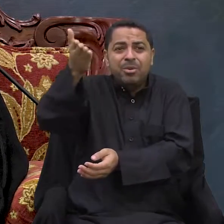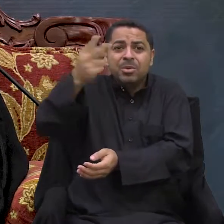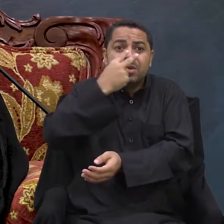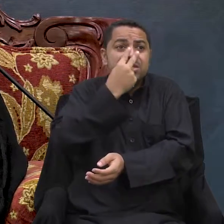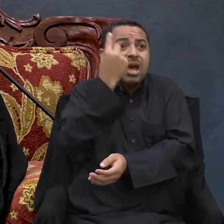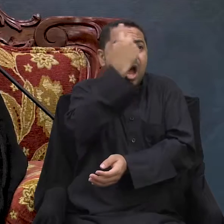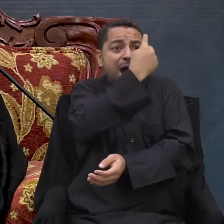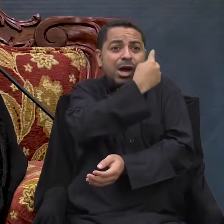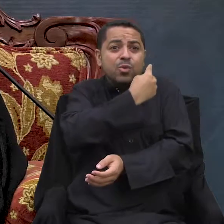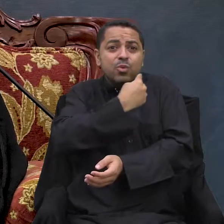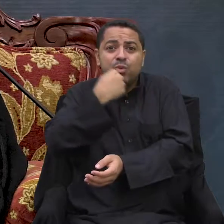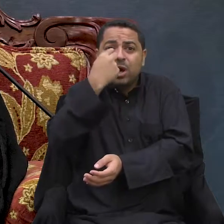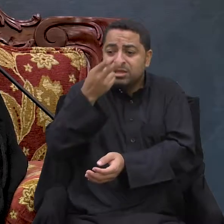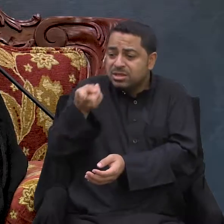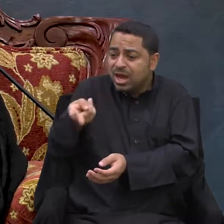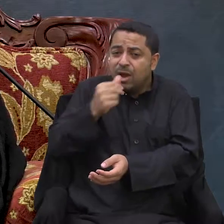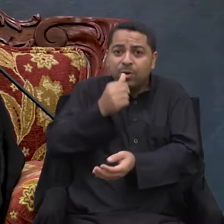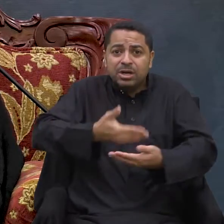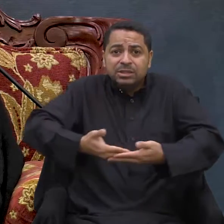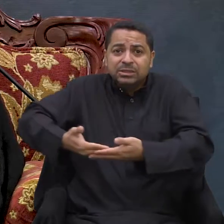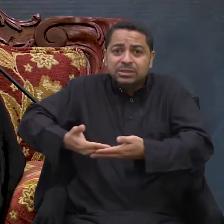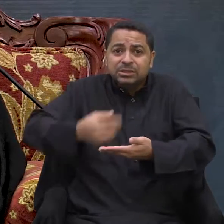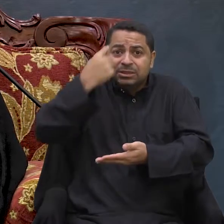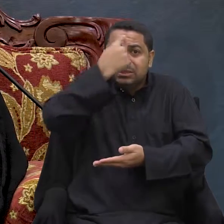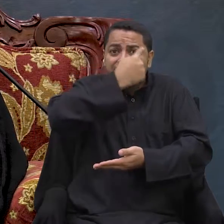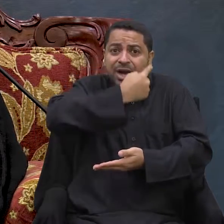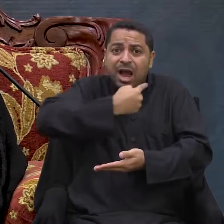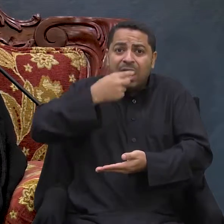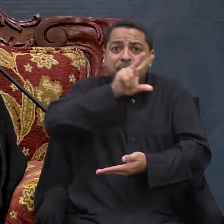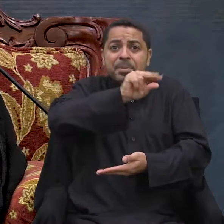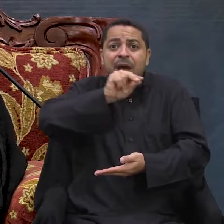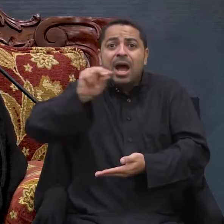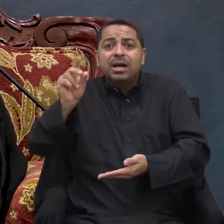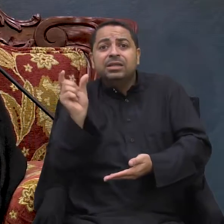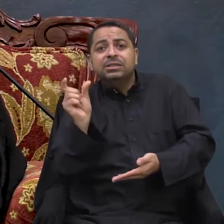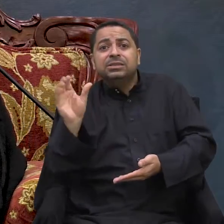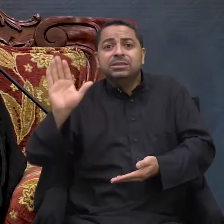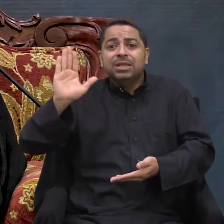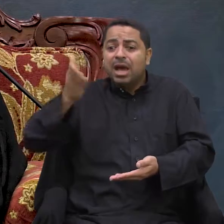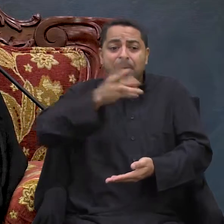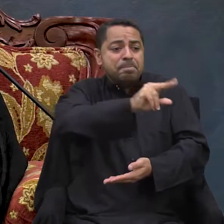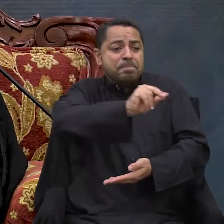لاحظوه فعليه شبه الهادي الشفيع،